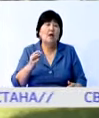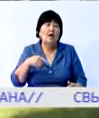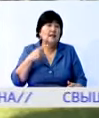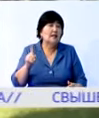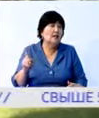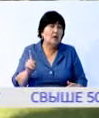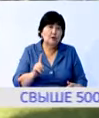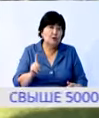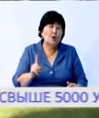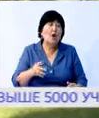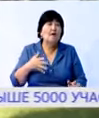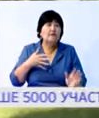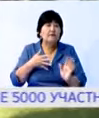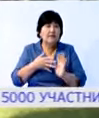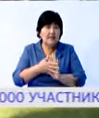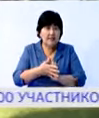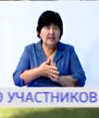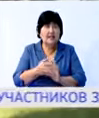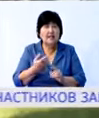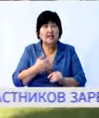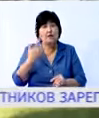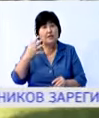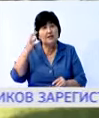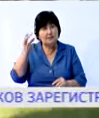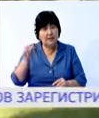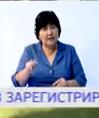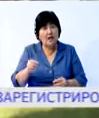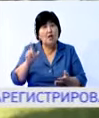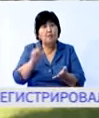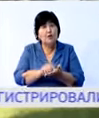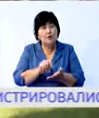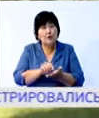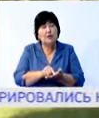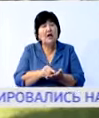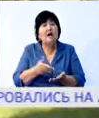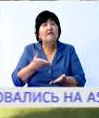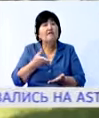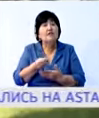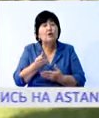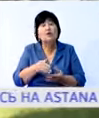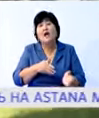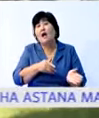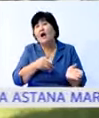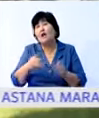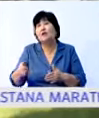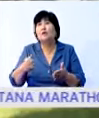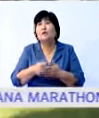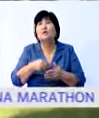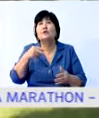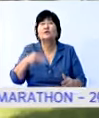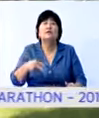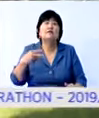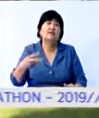что внедрение этих 5% пенсионных взносов отсрочить до 2023